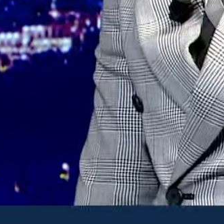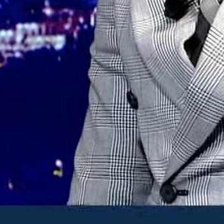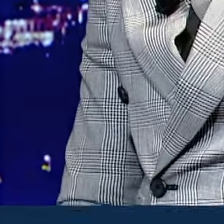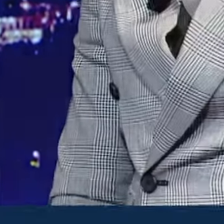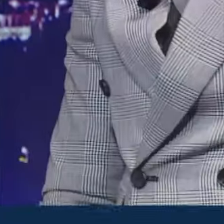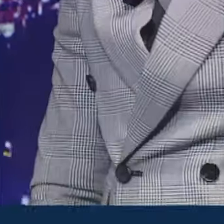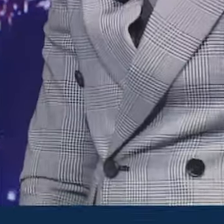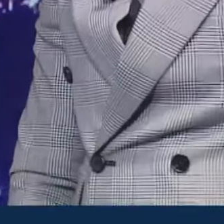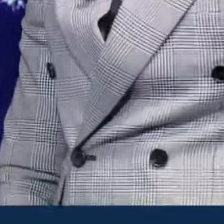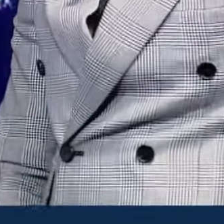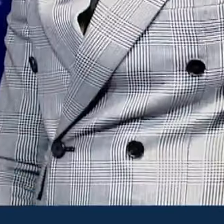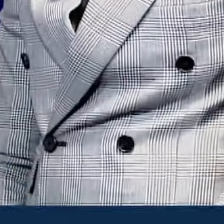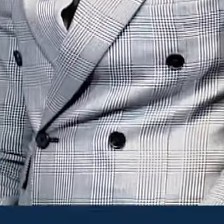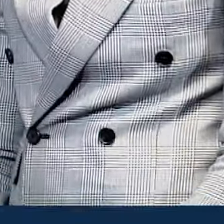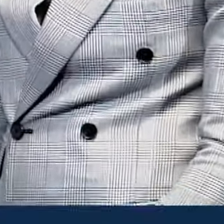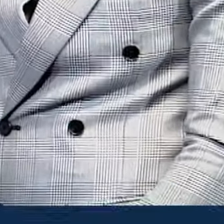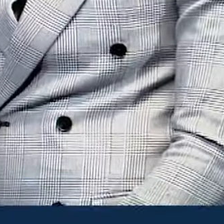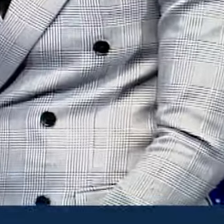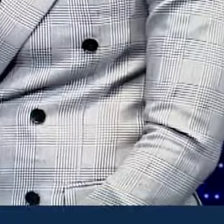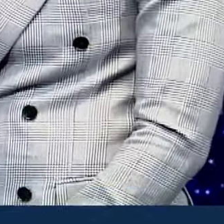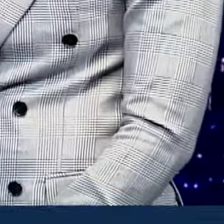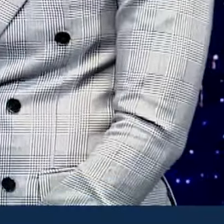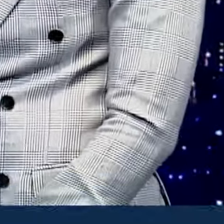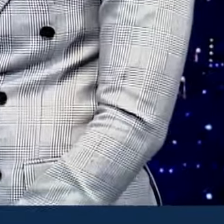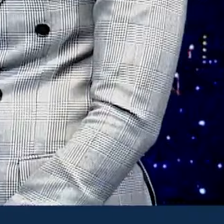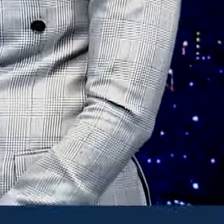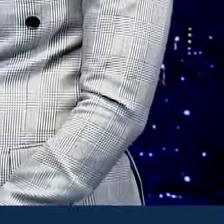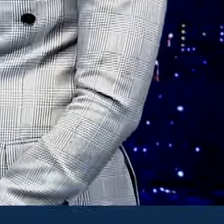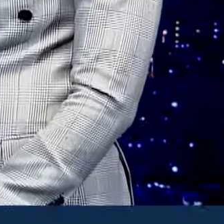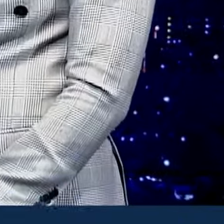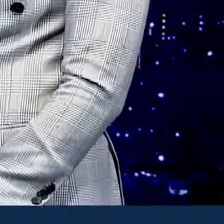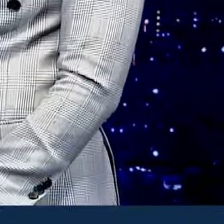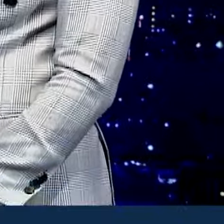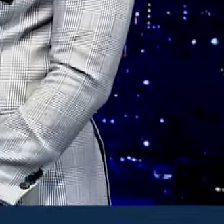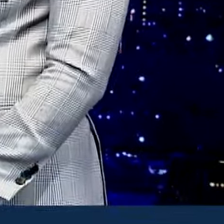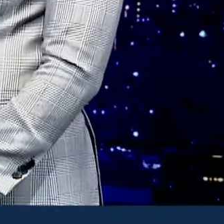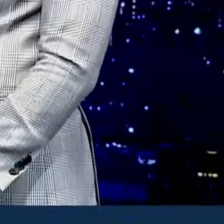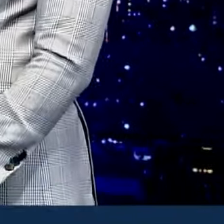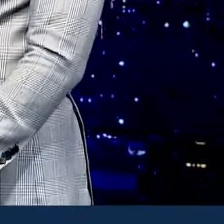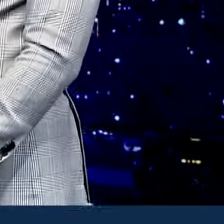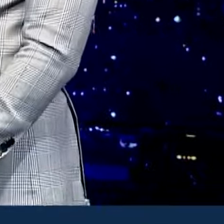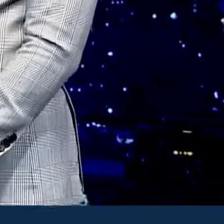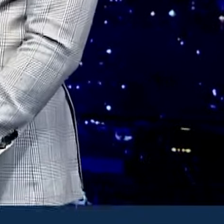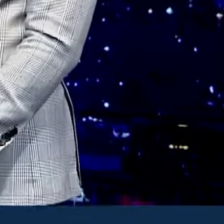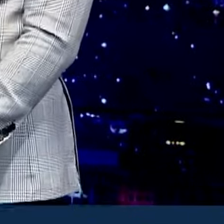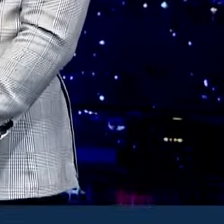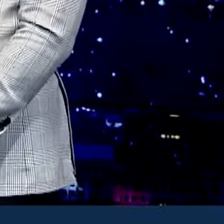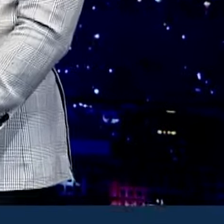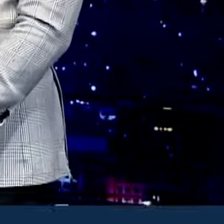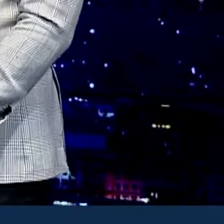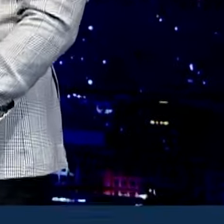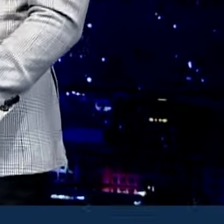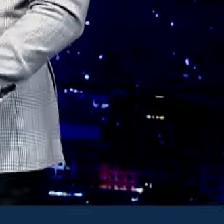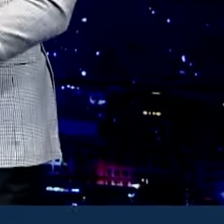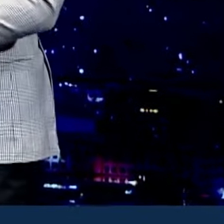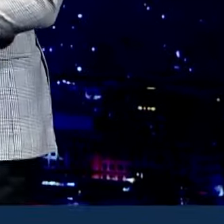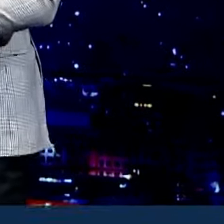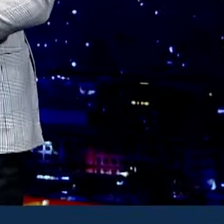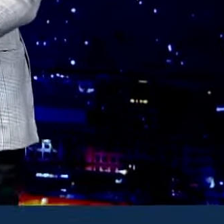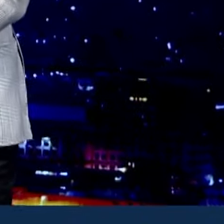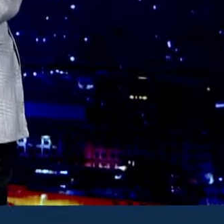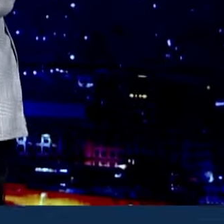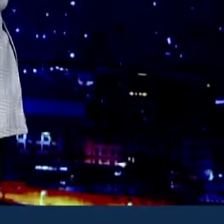muri televiziyo y'u Rwanda ariko mu makuru kuko ndabizi ko ugeza mu biganiro bitandukanye. Umeze ute tubwire uko wumva wiyumva muri aka